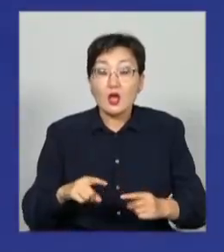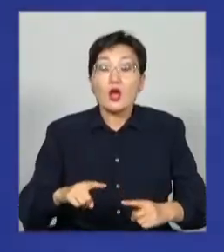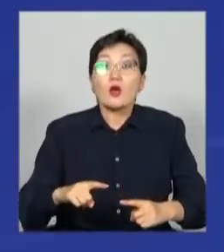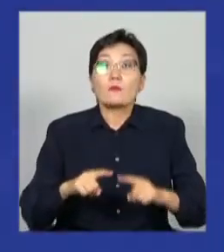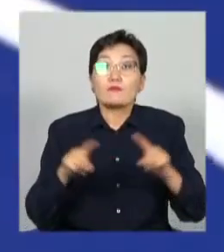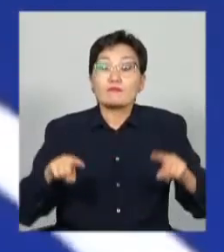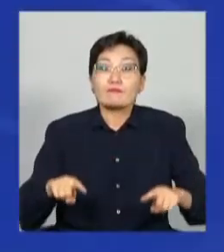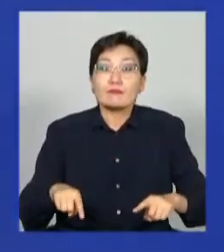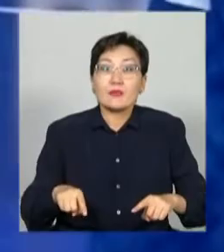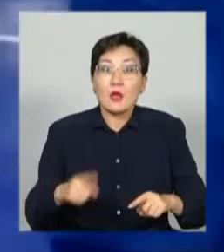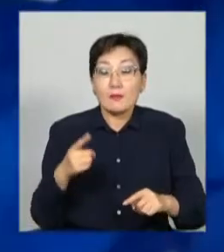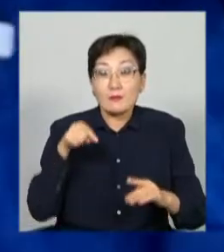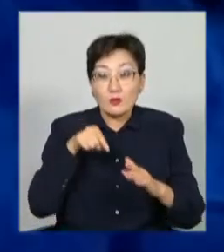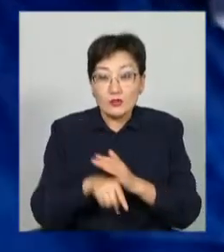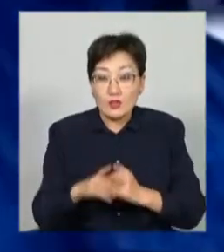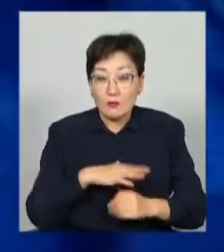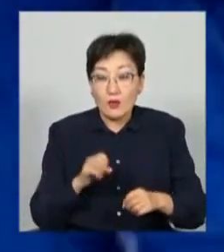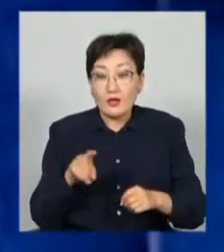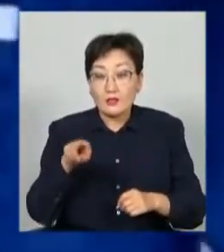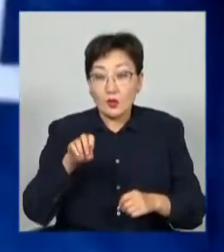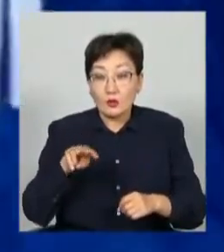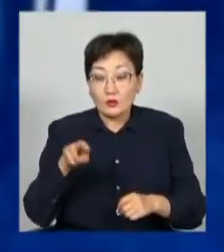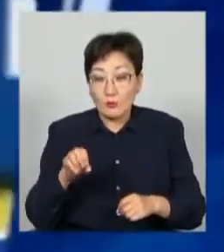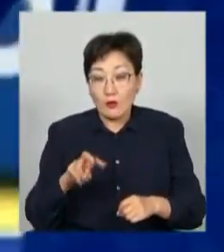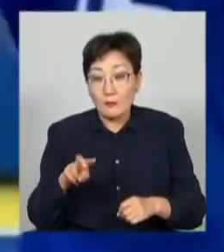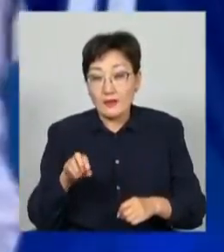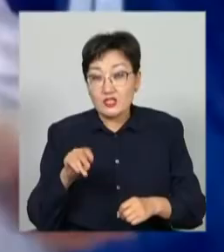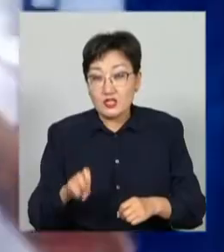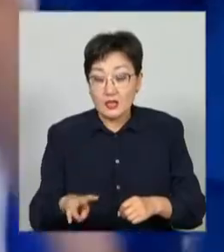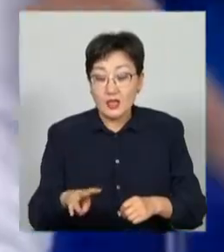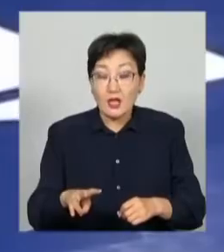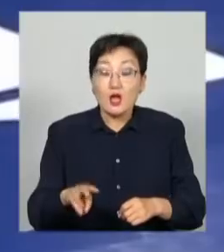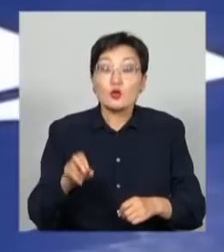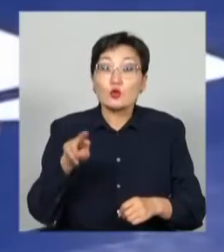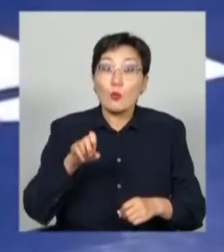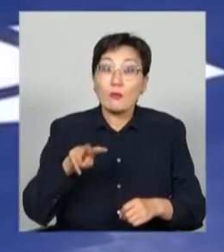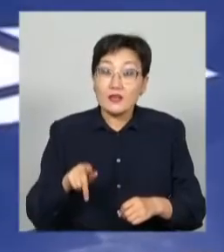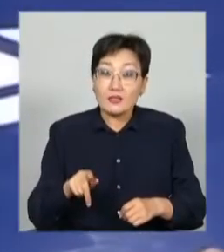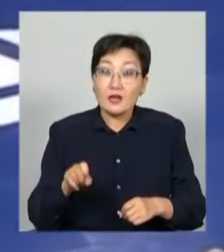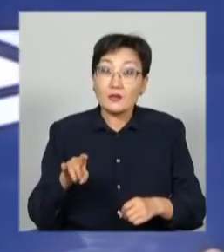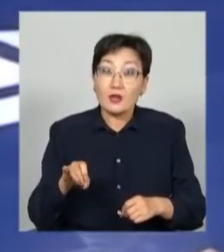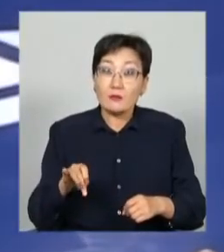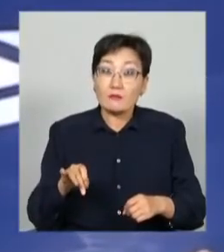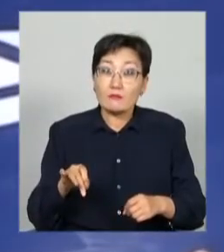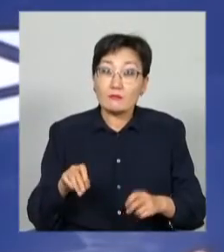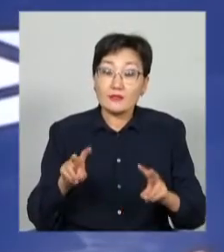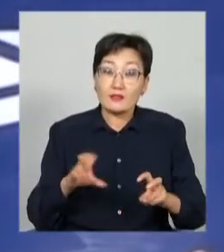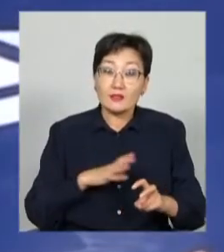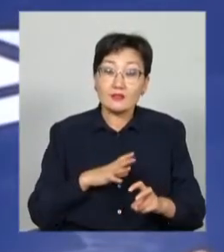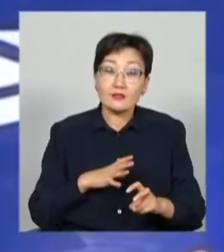Лео Игита бір-бір голдан соқса, Арнольд Кноуп пен Біржан Оразов дубль авторы атанды. Ортаға қарай